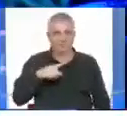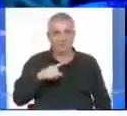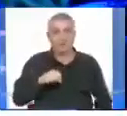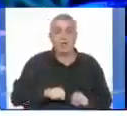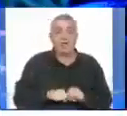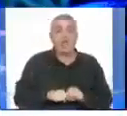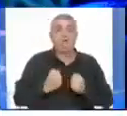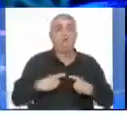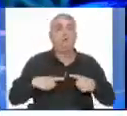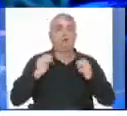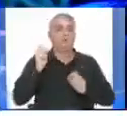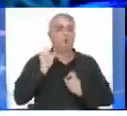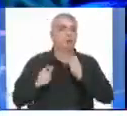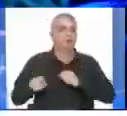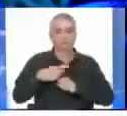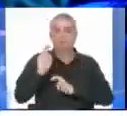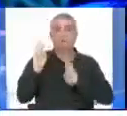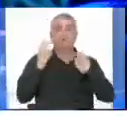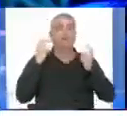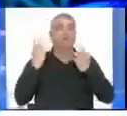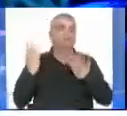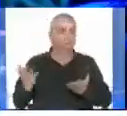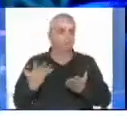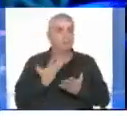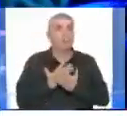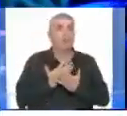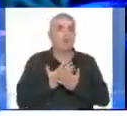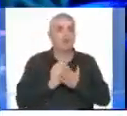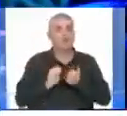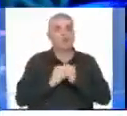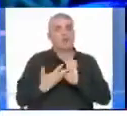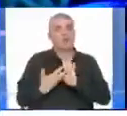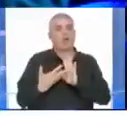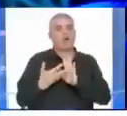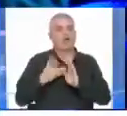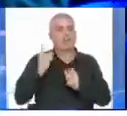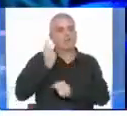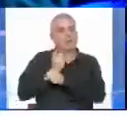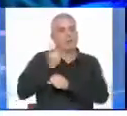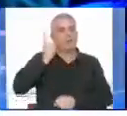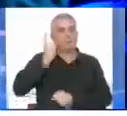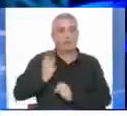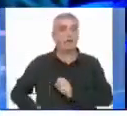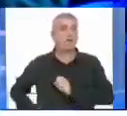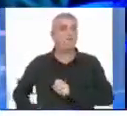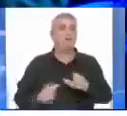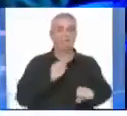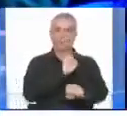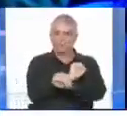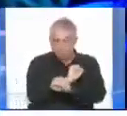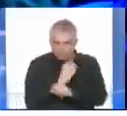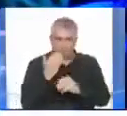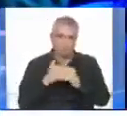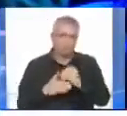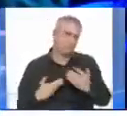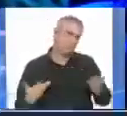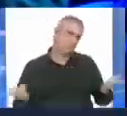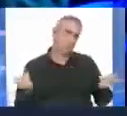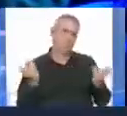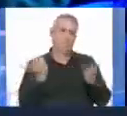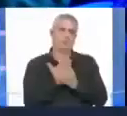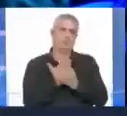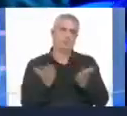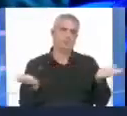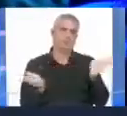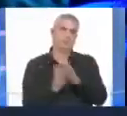ארסו חיים של אנשים שהוזמנו לעדות או לחקירה תחת הזרה ונזרקו למעצר, בסופו של דבר נסגר